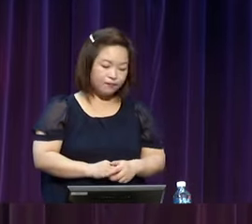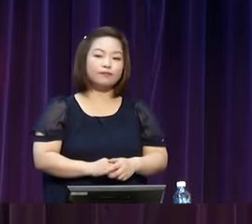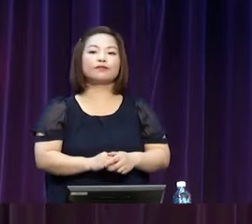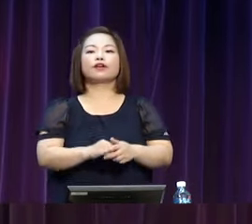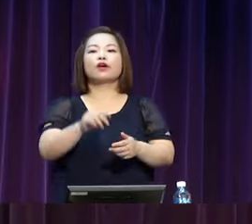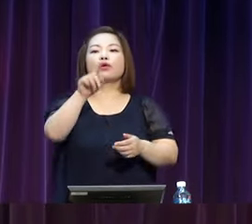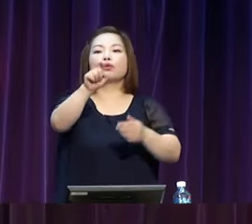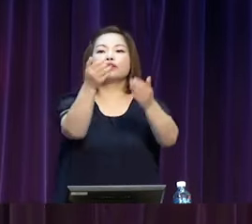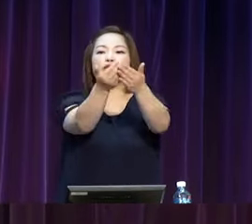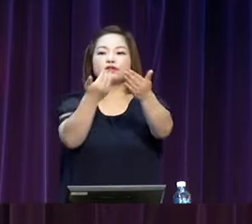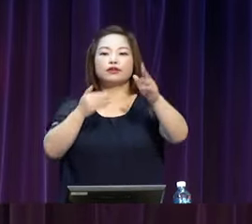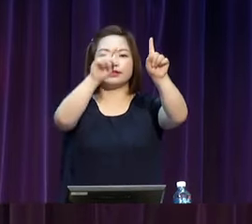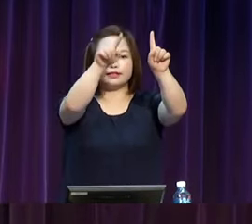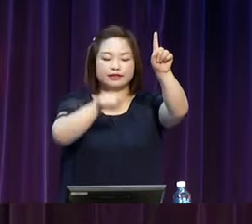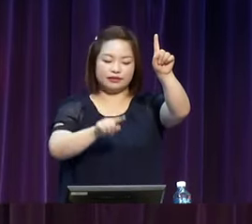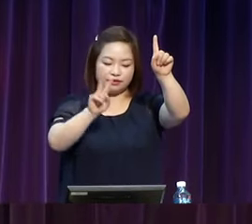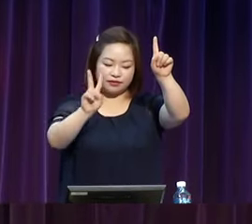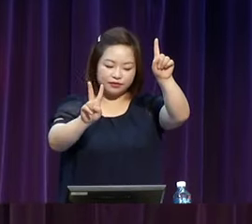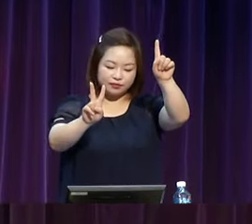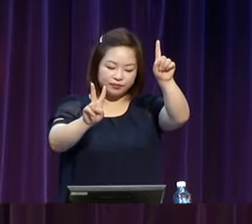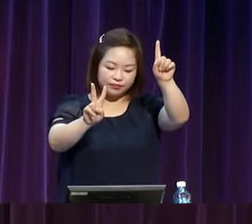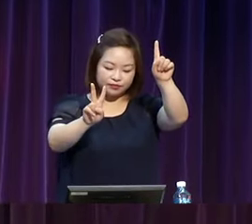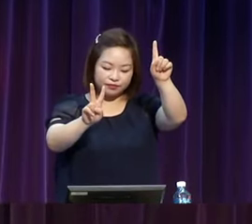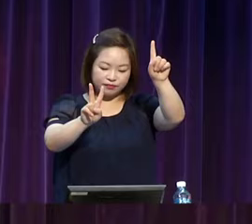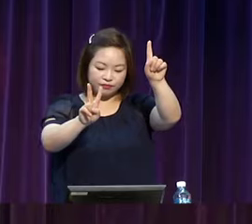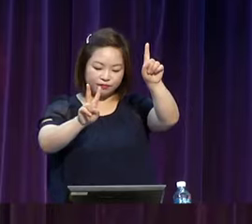2절 말씀입니다.